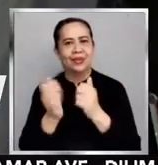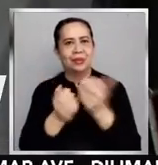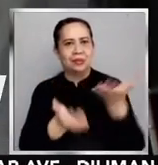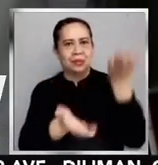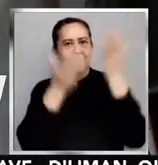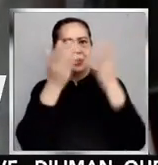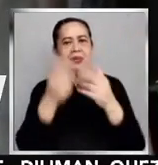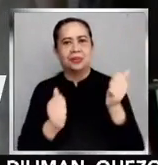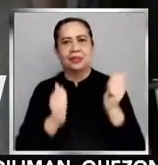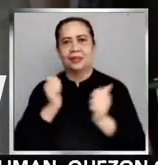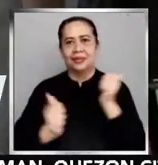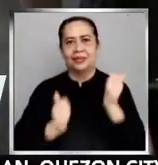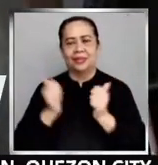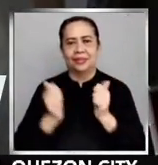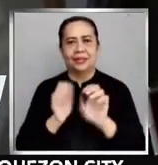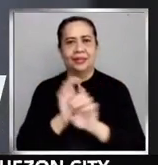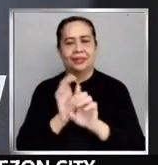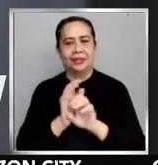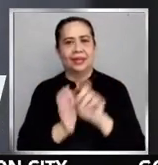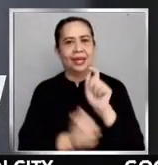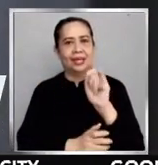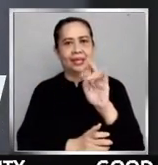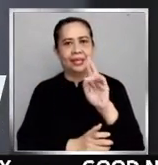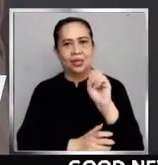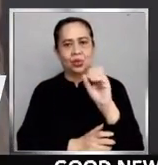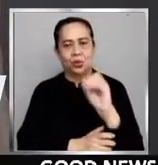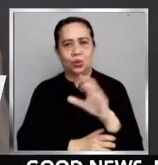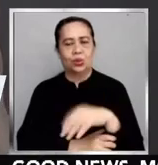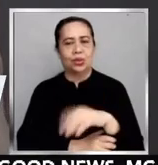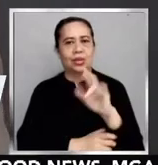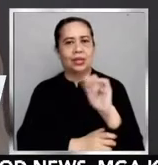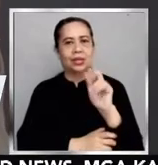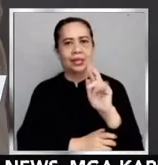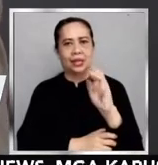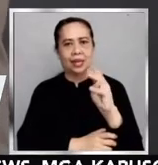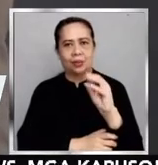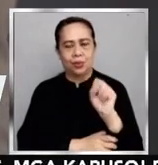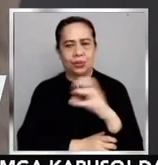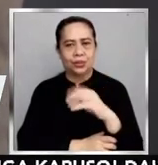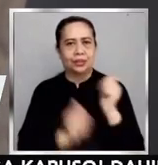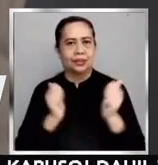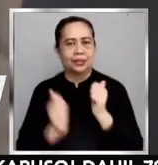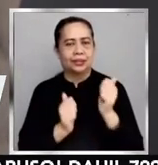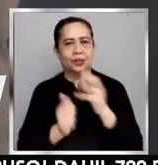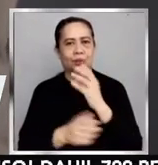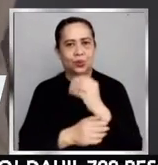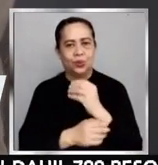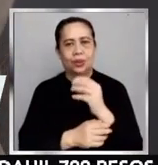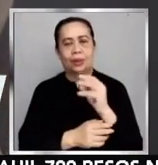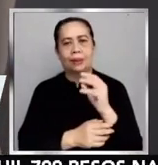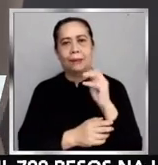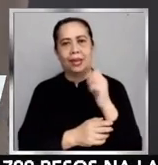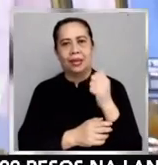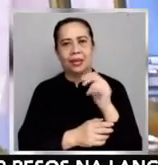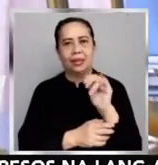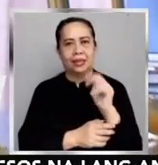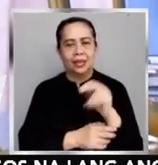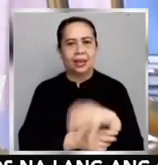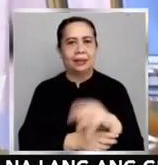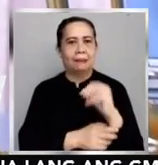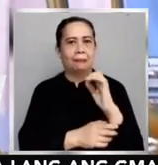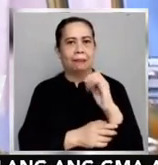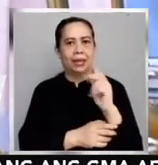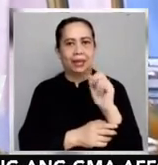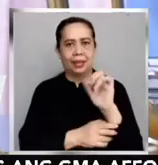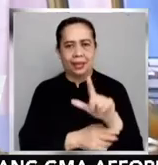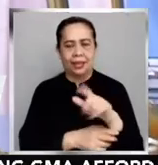serye tulad ni Tirso Cruz III, Rian Ramos at celebrity couple na sina Megan Young at Mikael Daez. Kasama